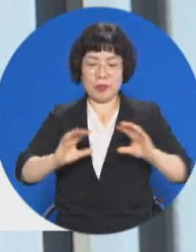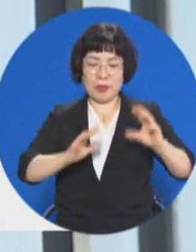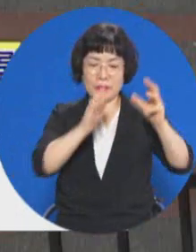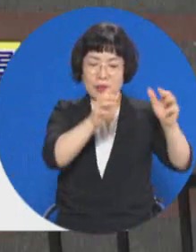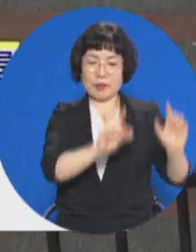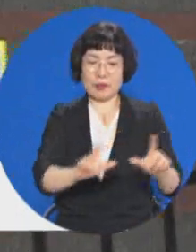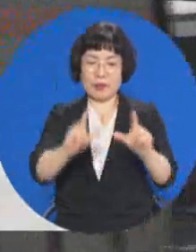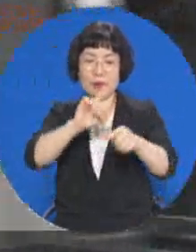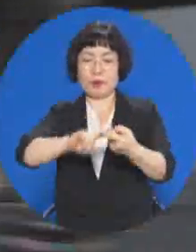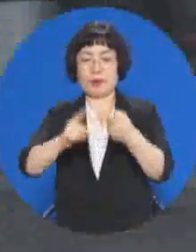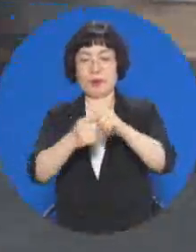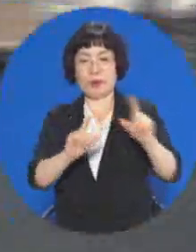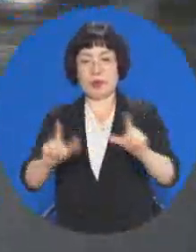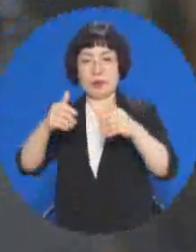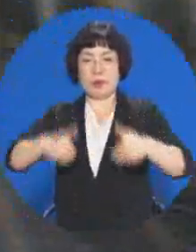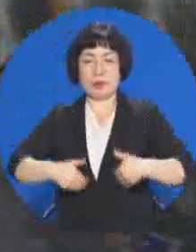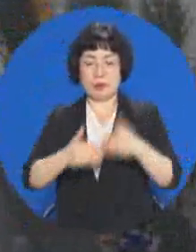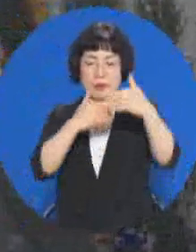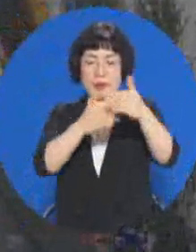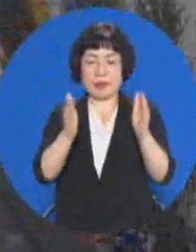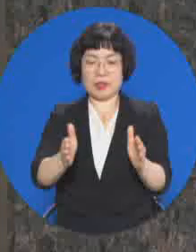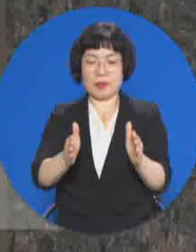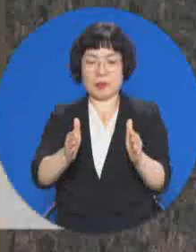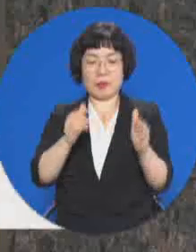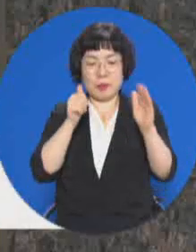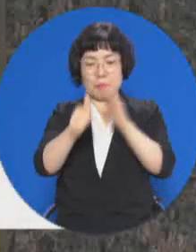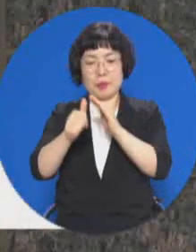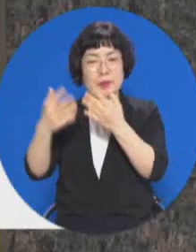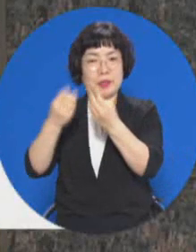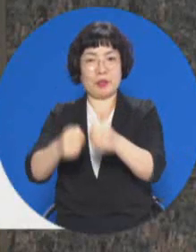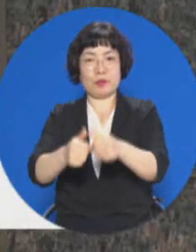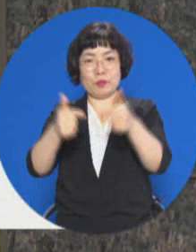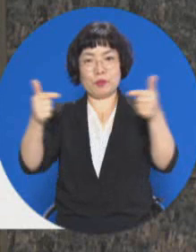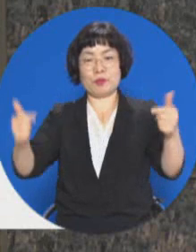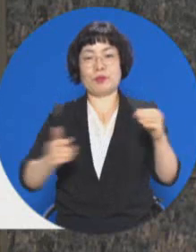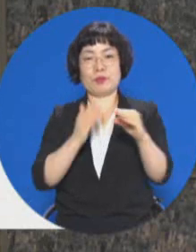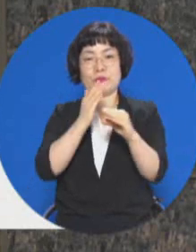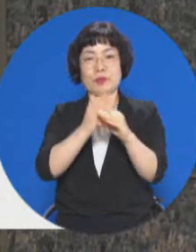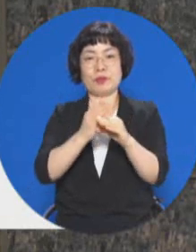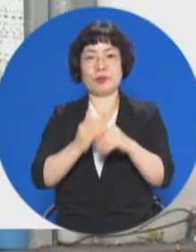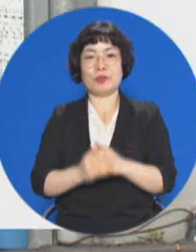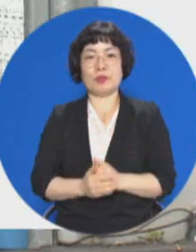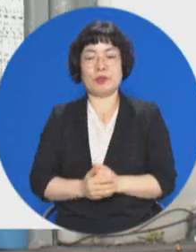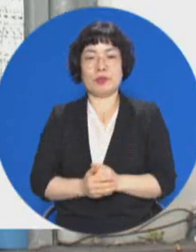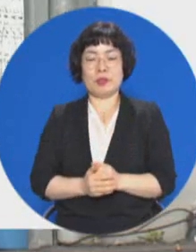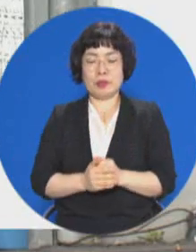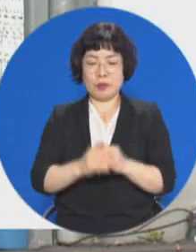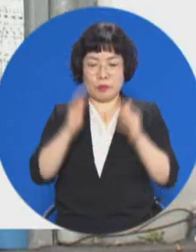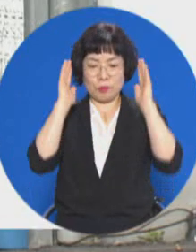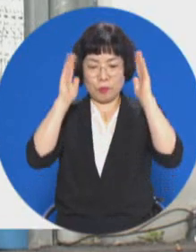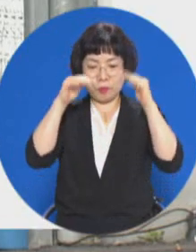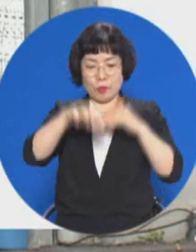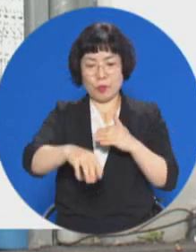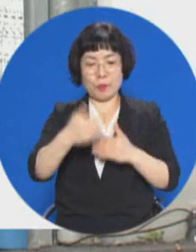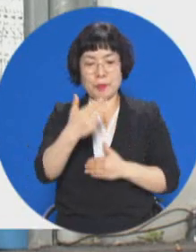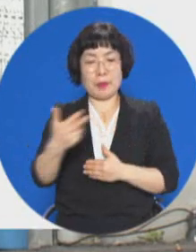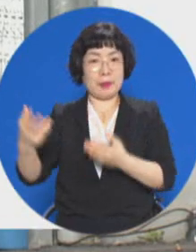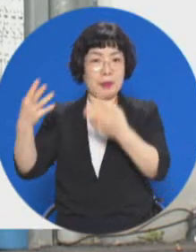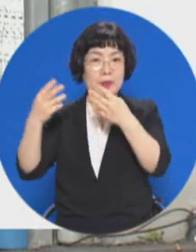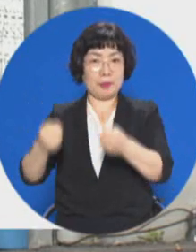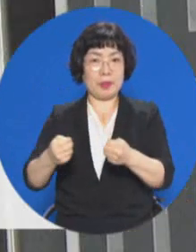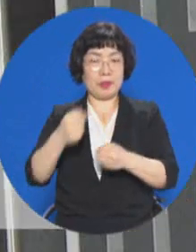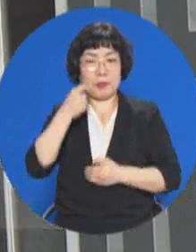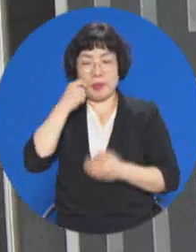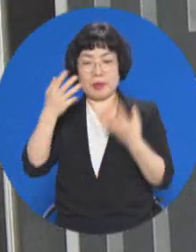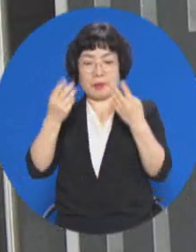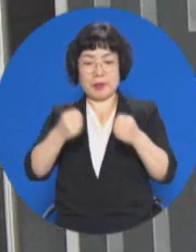되잖아요. 대학가 원룸촌도 주인을 찾는 발길이 조금씩 늘기 시작했습니다. 아직 고시원은 빈 곳이 많지만 선호도가